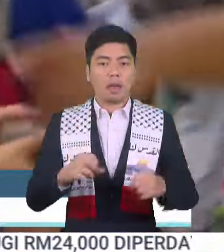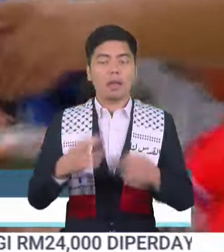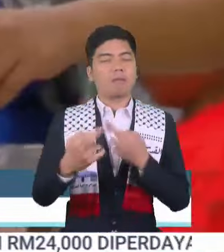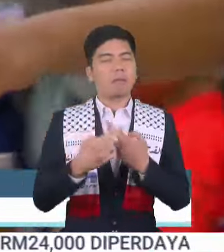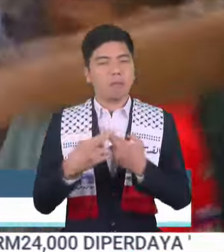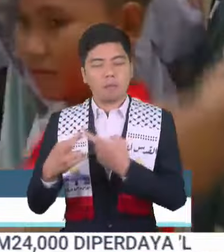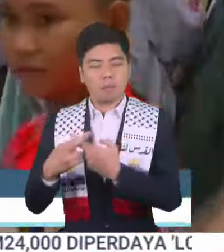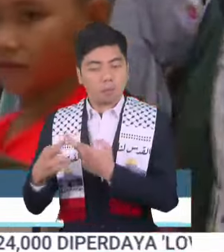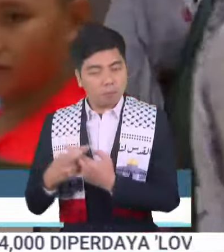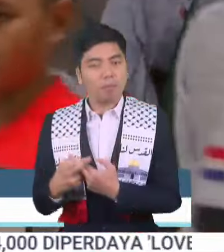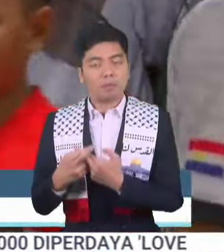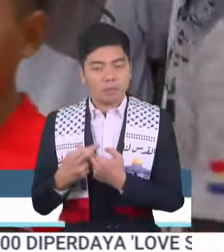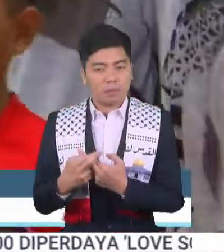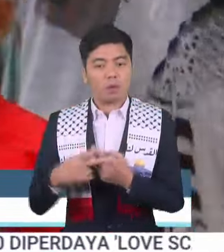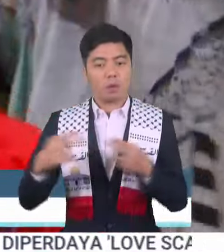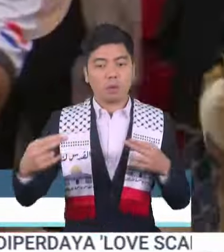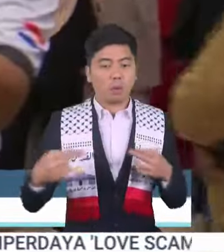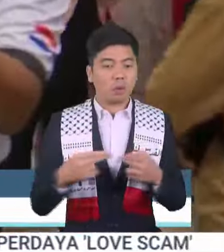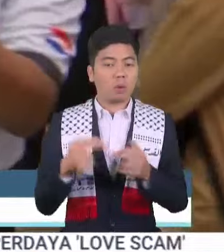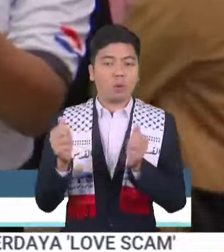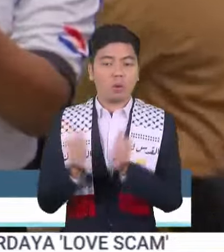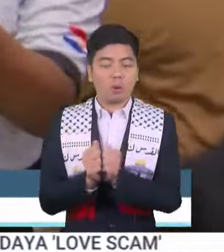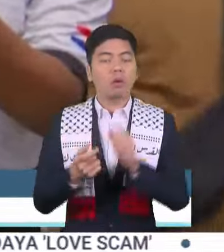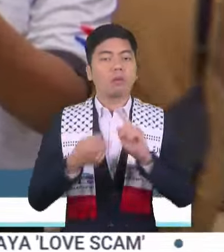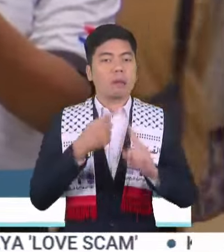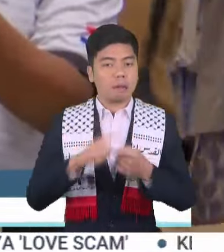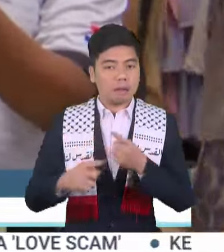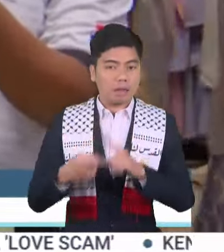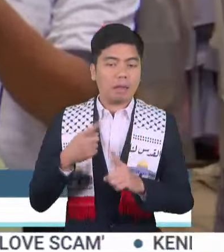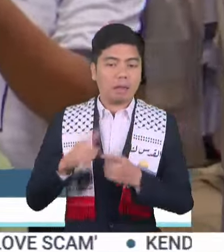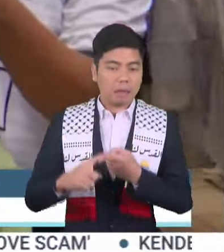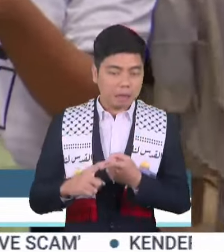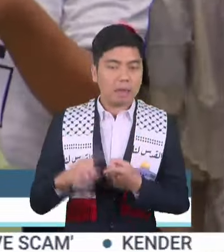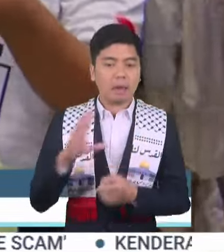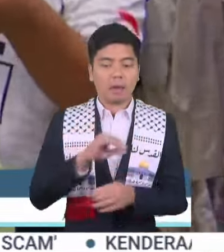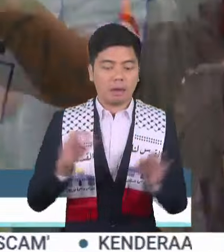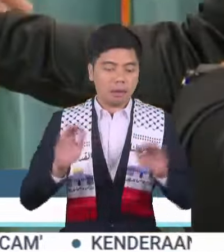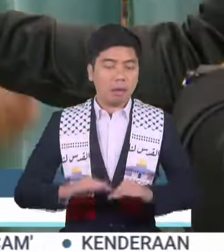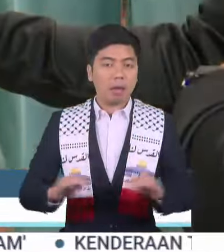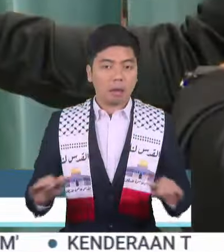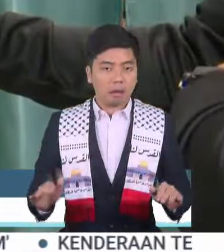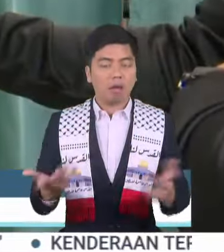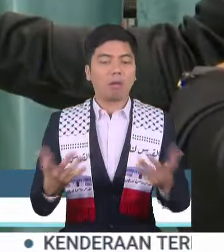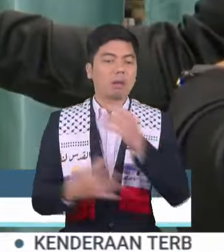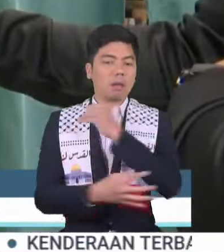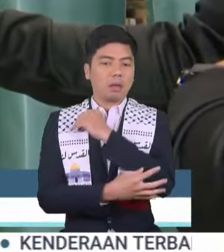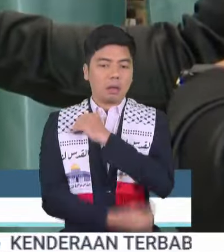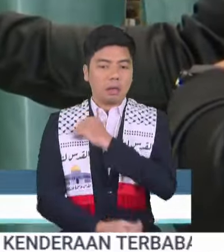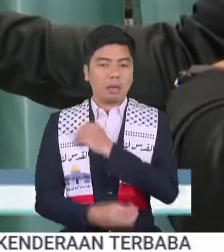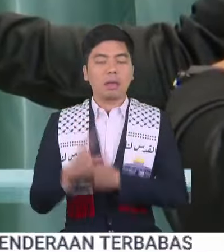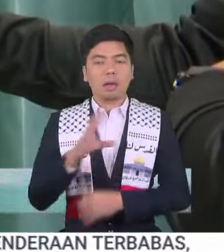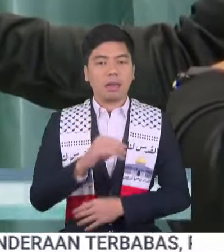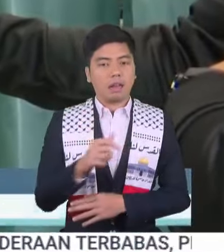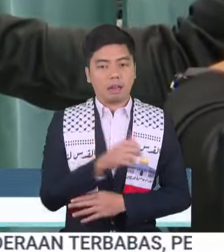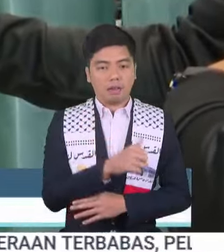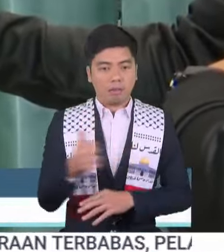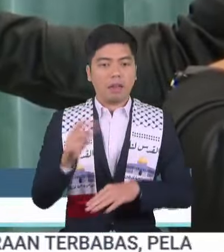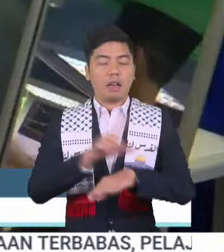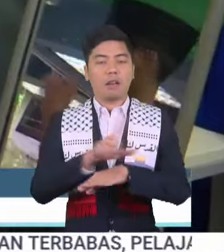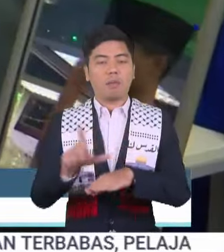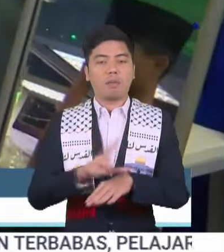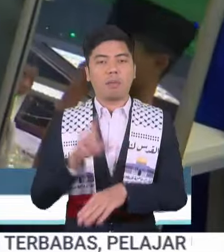mengeratkan hubungan silaturahim sesama rakan strategi dan juga para asnaf juga bersama-sama dengan penyampai Labuan FM.